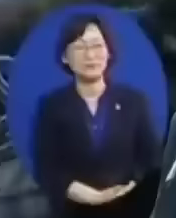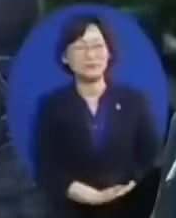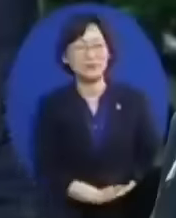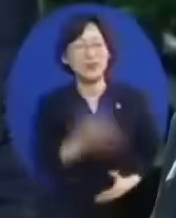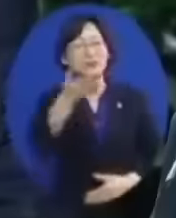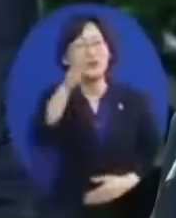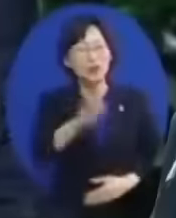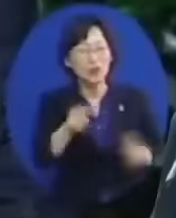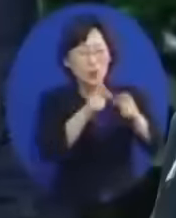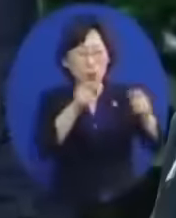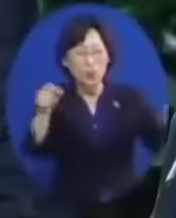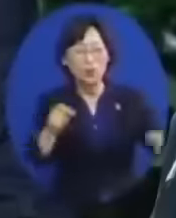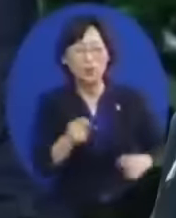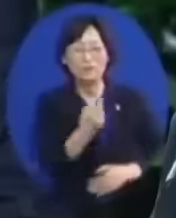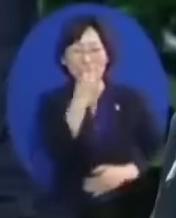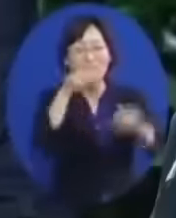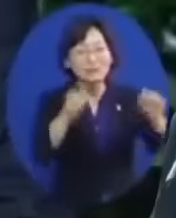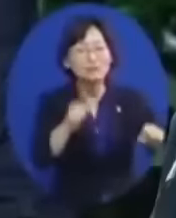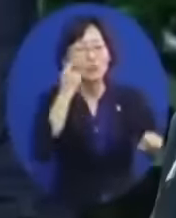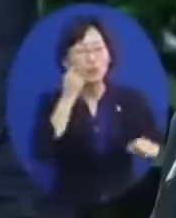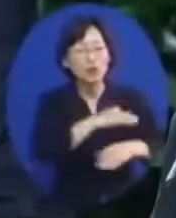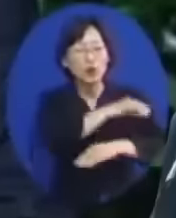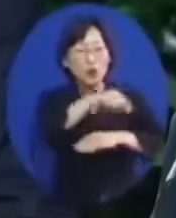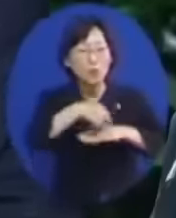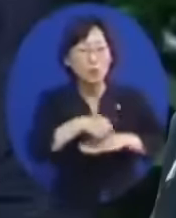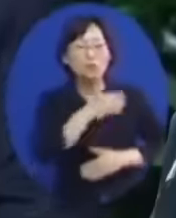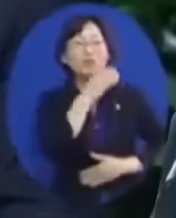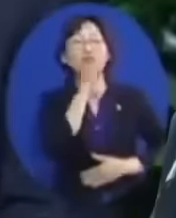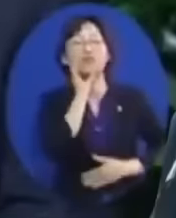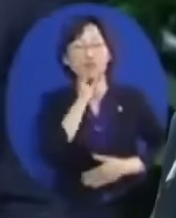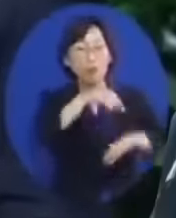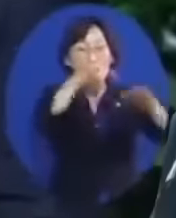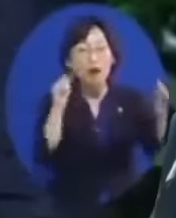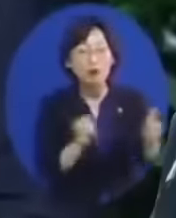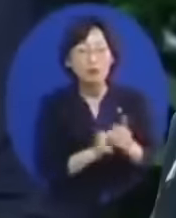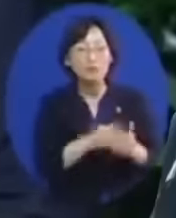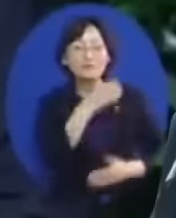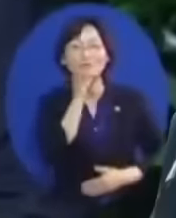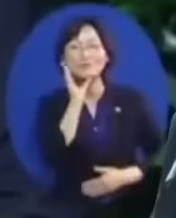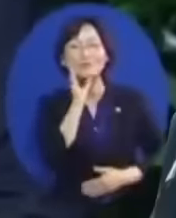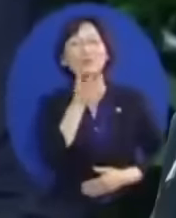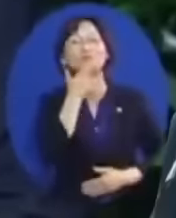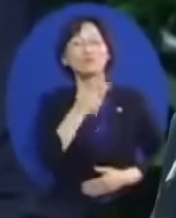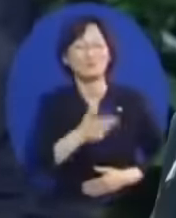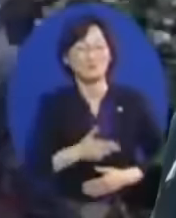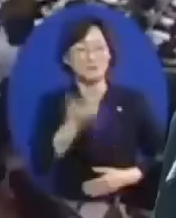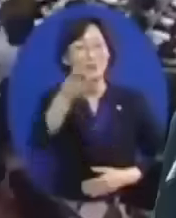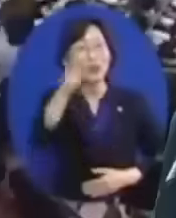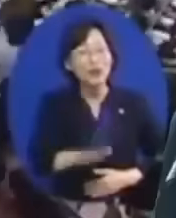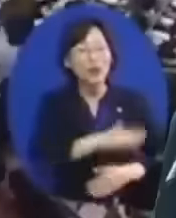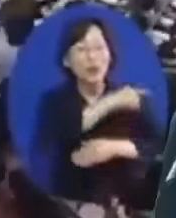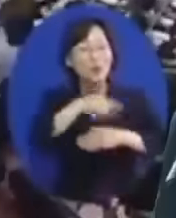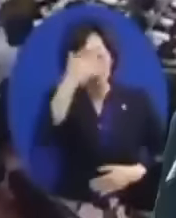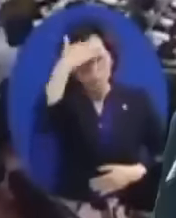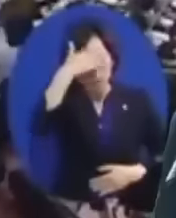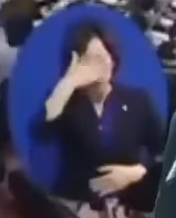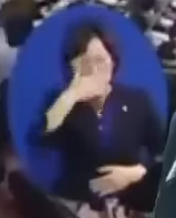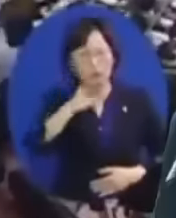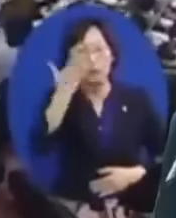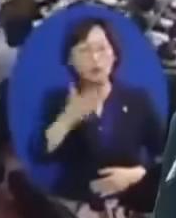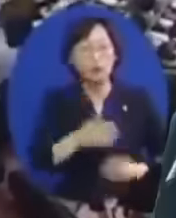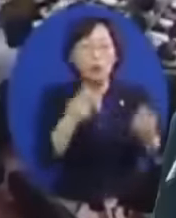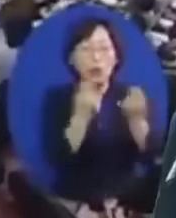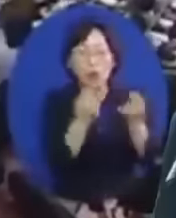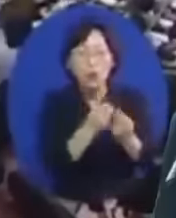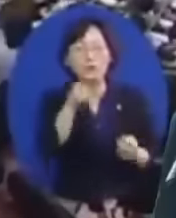그러나 오래 살지 못하고 몸은 늙어가는 것입니다. 마음은 안 늙습니다. 그런데 몸이 늙어가요.